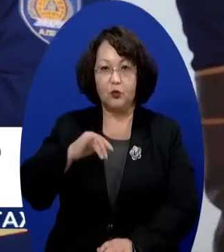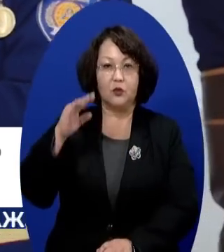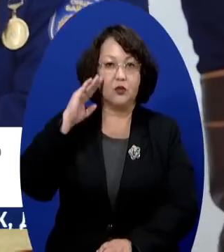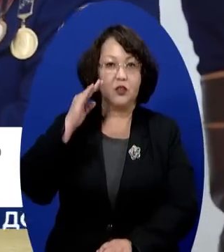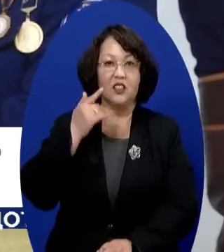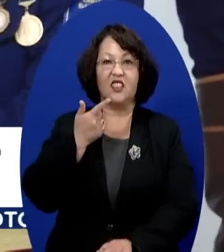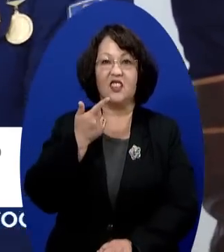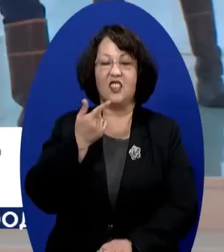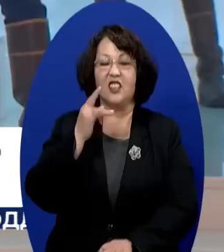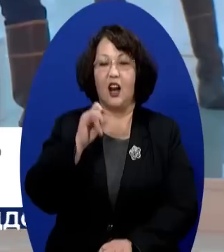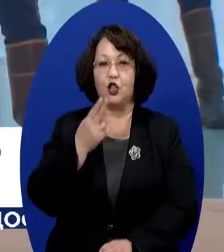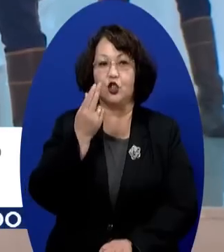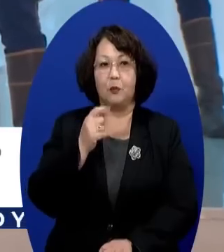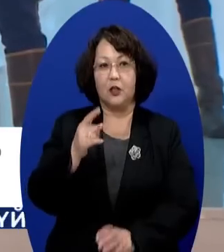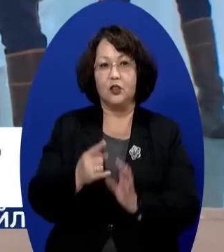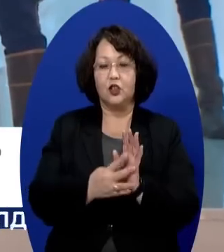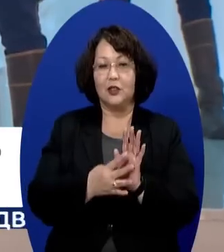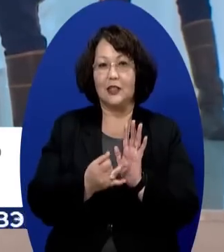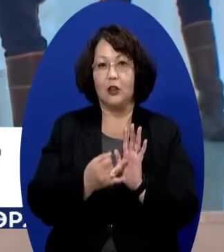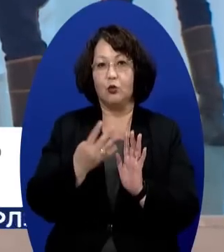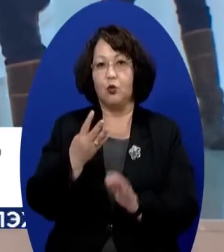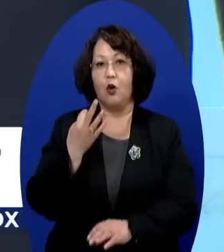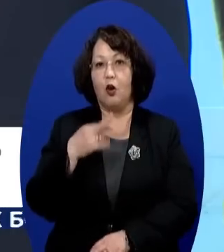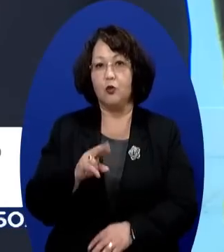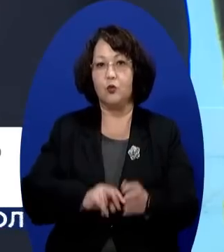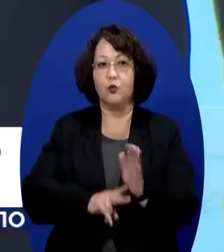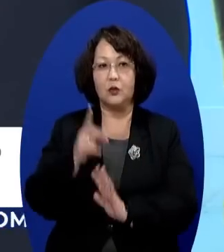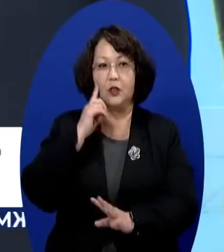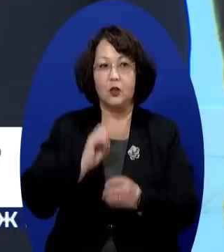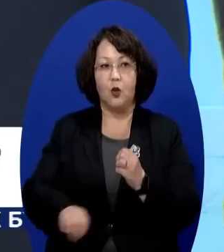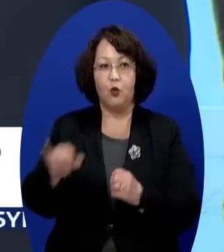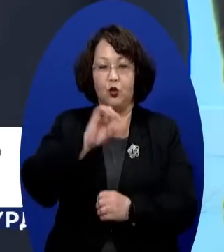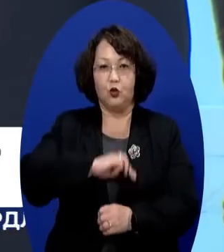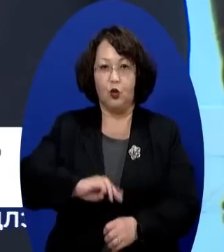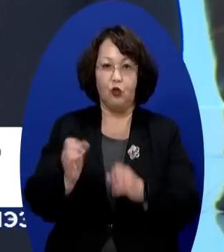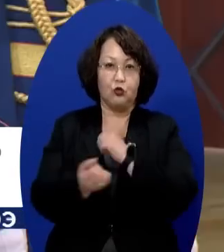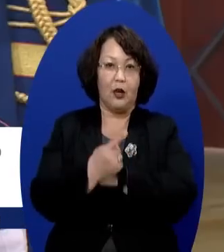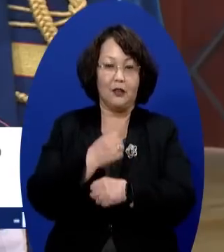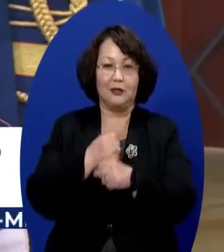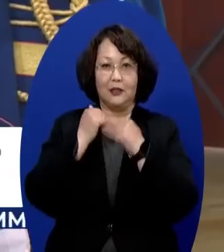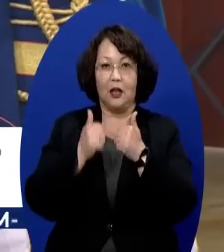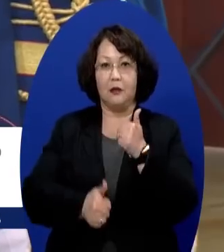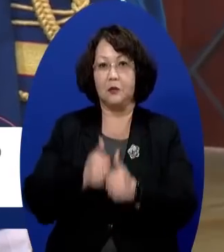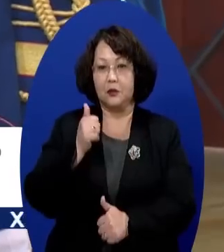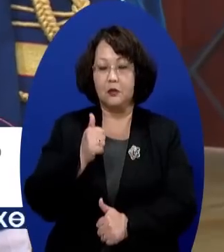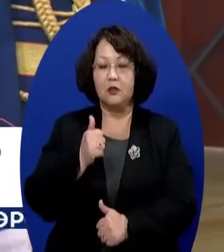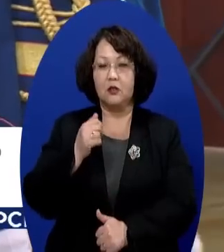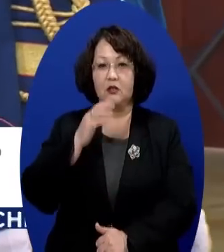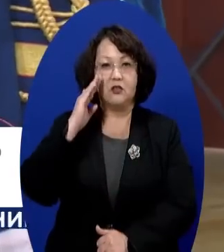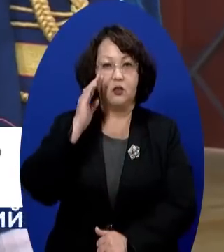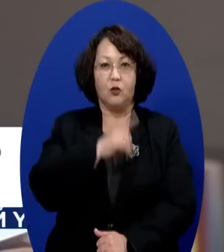анх бий болгон эх орны хоёрч жил туцгаар тогтнолыг баталгаа хамгаалах үйлдвэрт онцгой гавья байгуулсан цэргийн албан хаагчдад олгож эхэлсэн